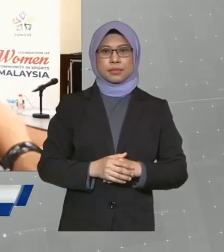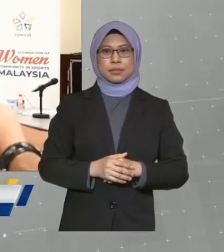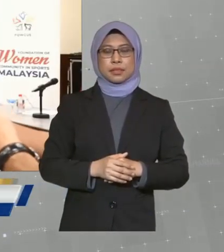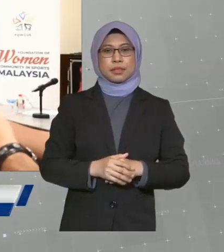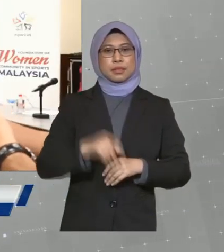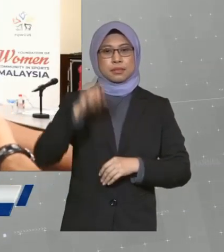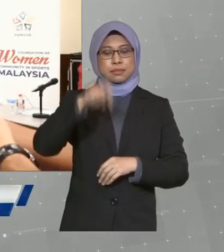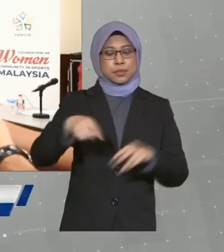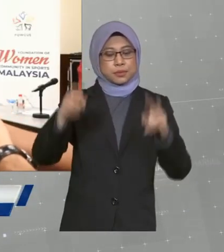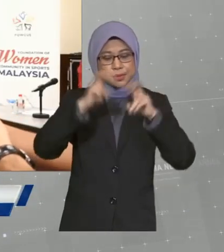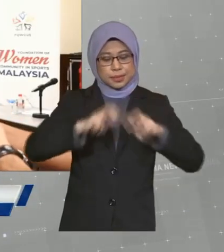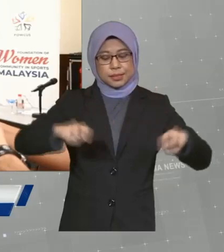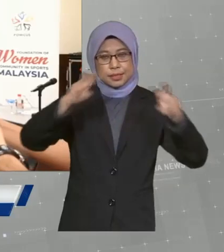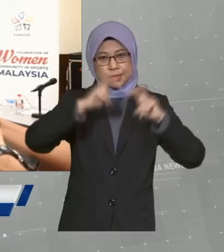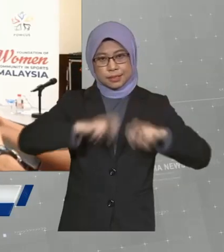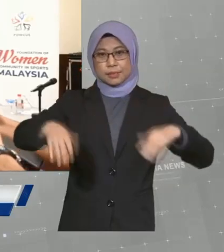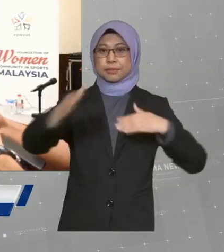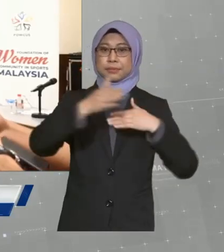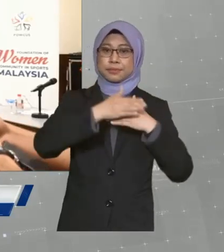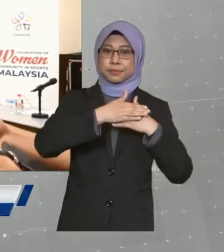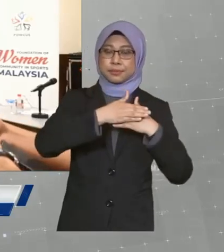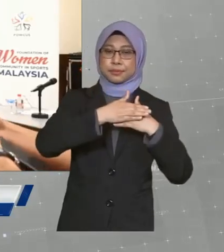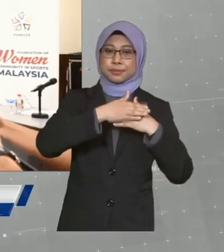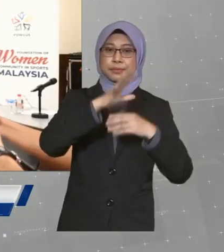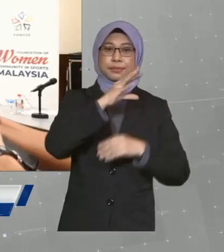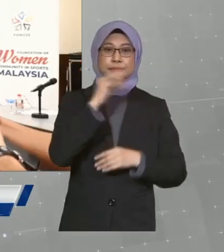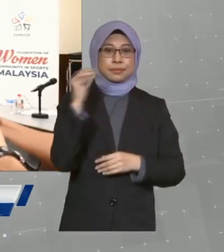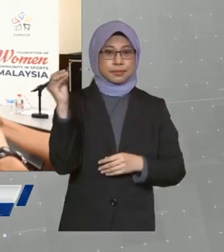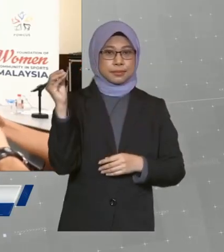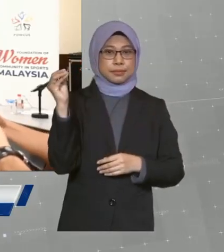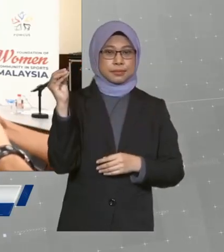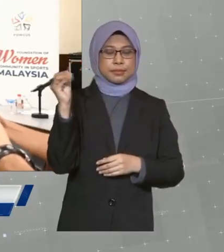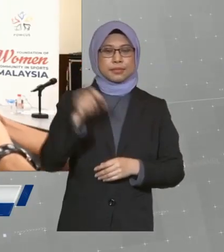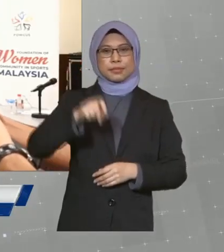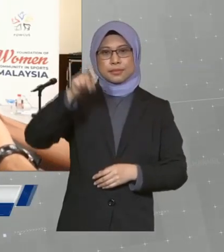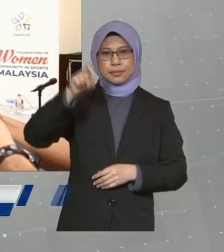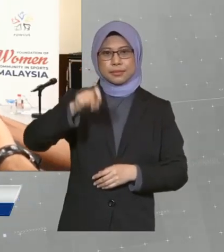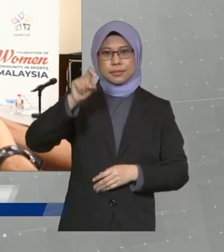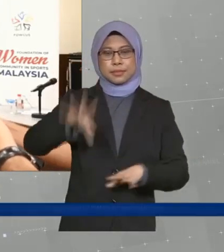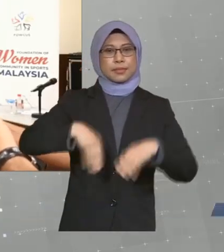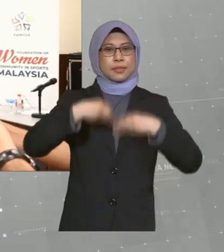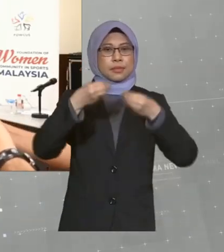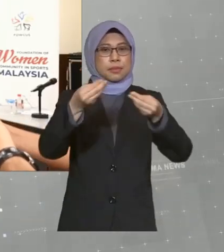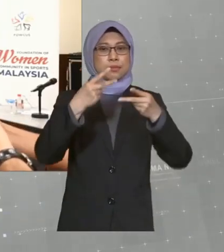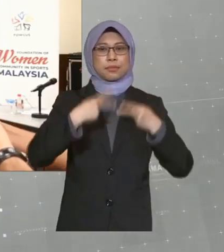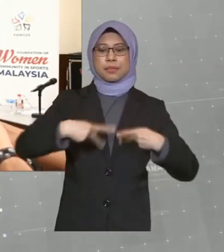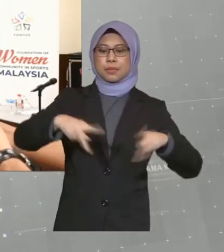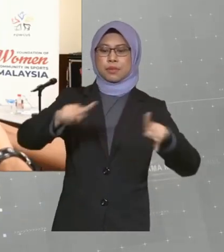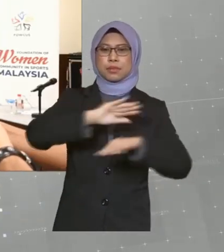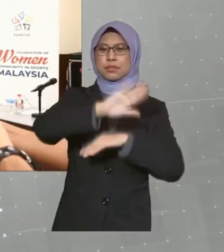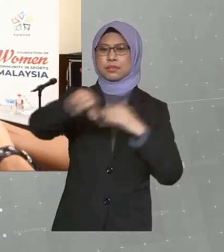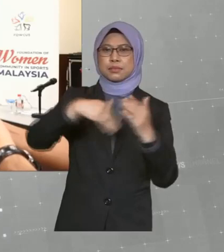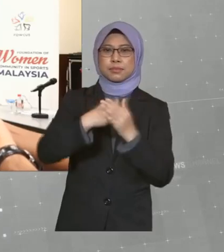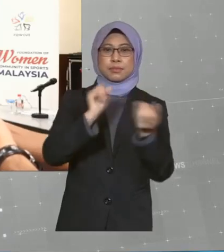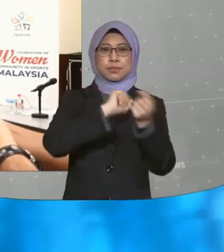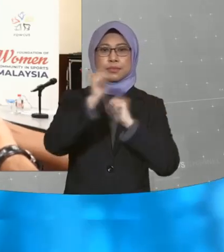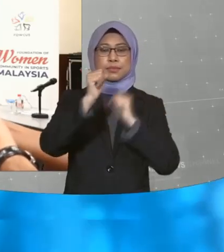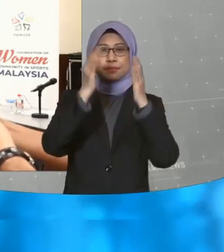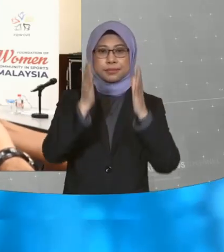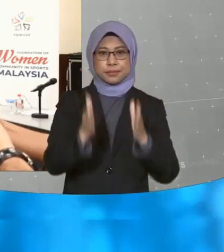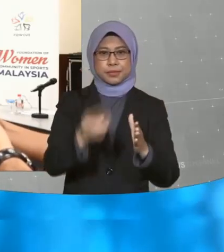Ia perlu dikaji semula dan kajian itu mesti memberi peluang kepada semua atlet-atlet yang ada